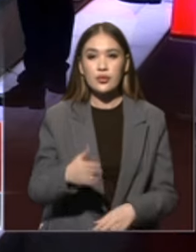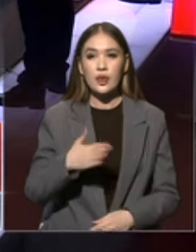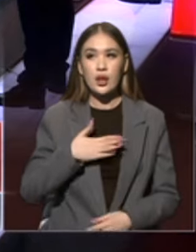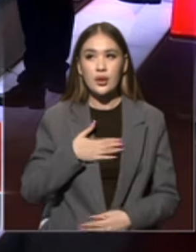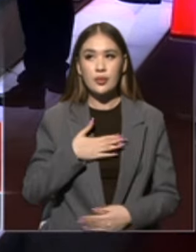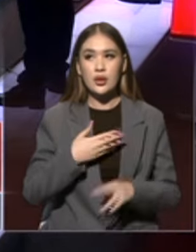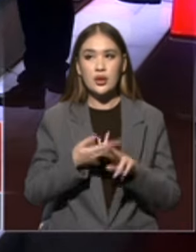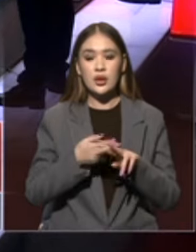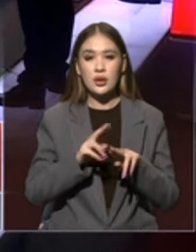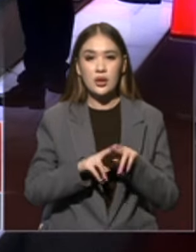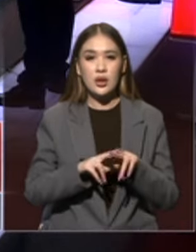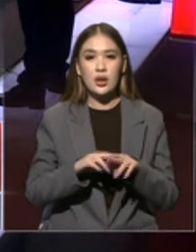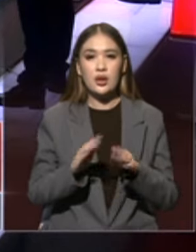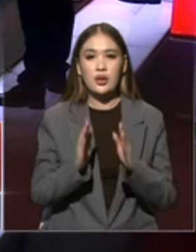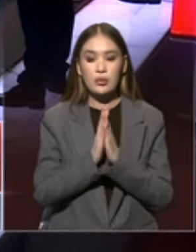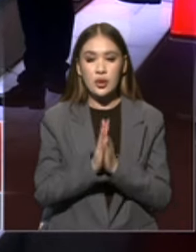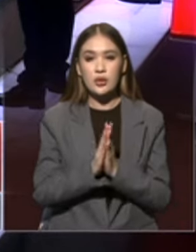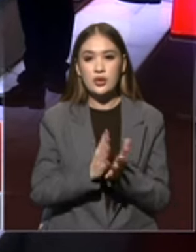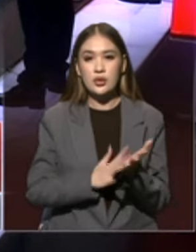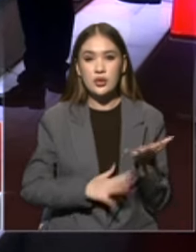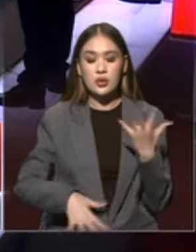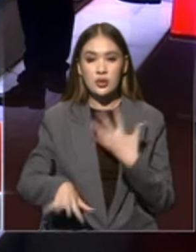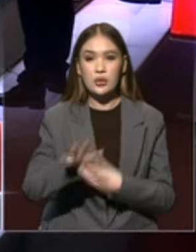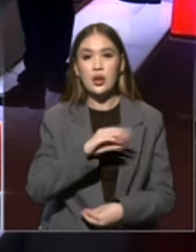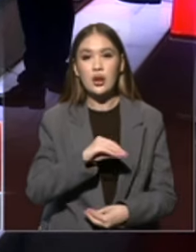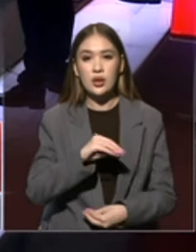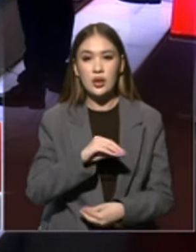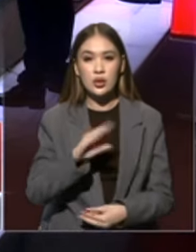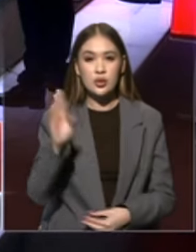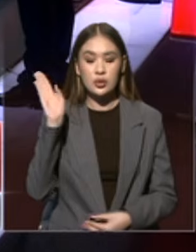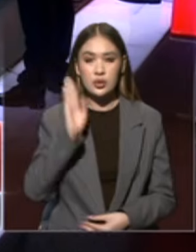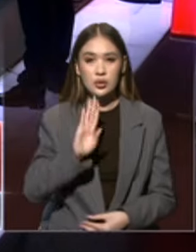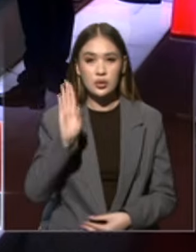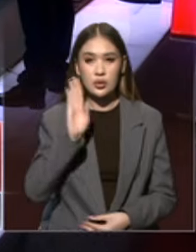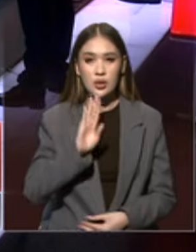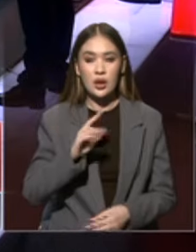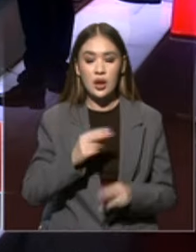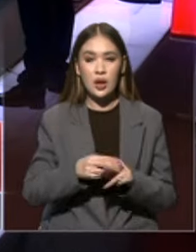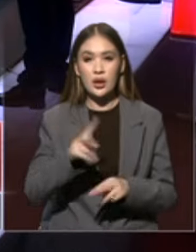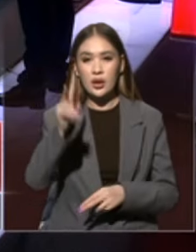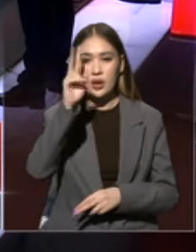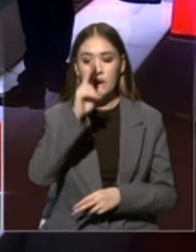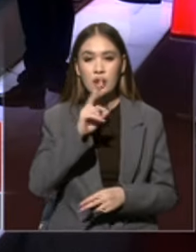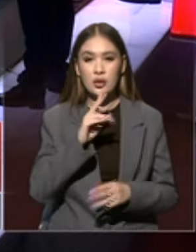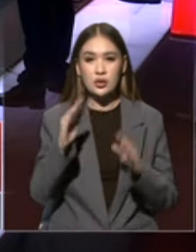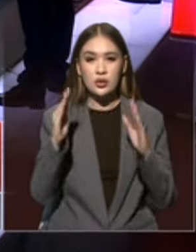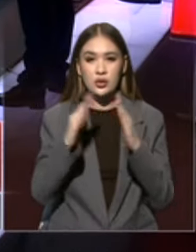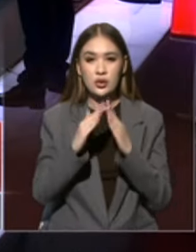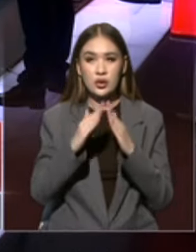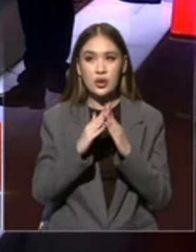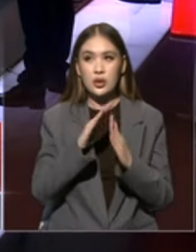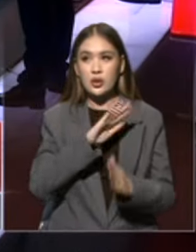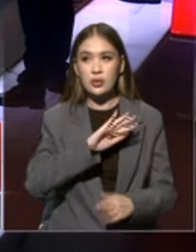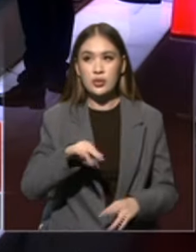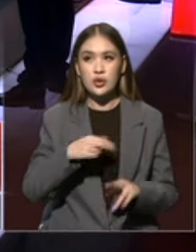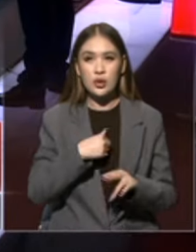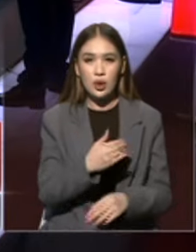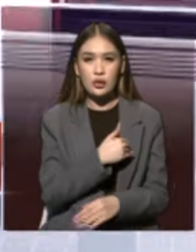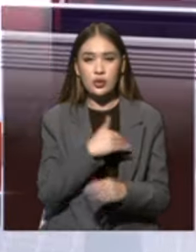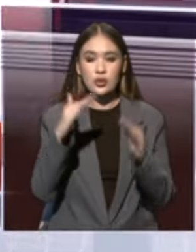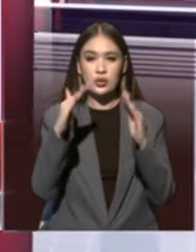менің сұрайтын көмегім, маған енді мен андай судың астында екі ай тұрған судың астындағы үйде үй емес, мен деген үй